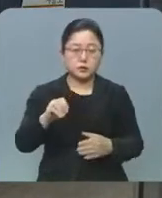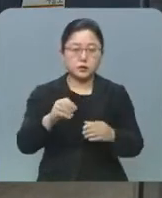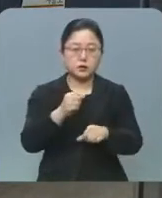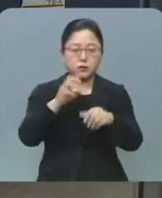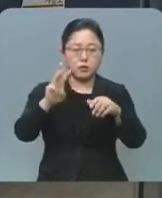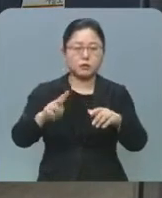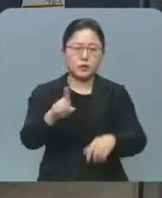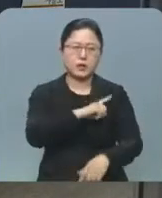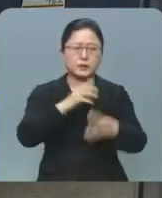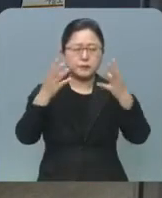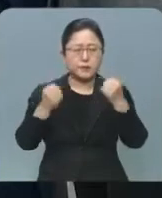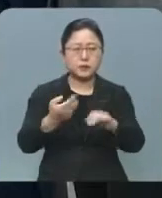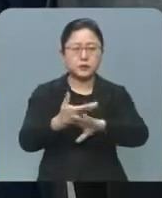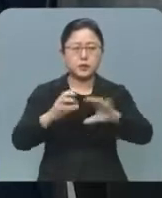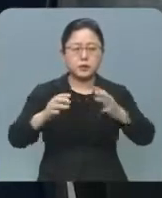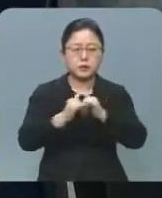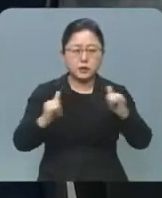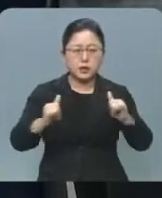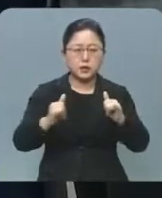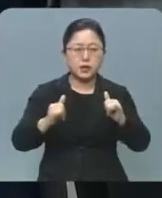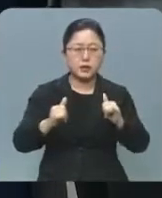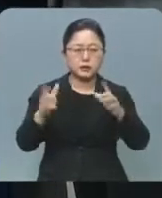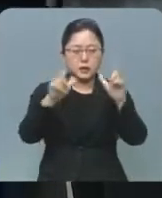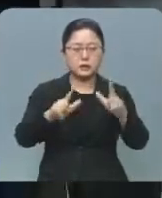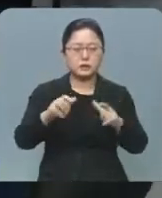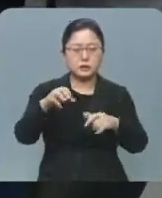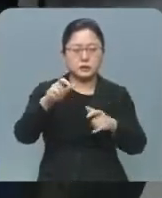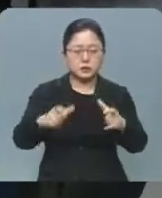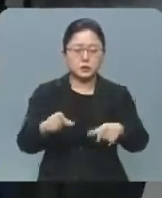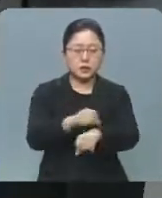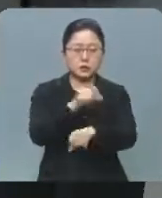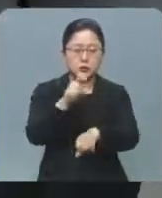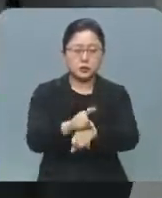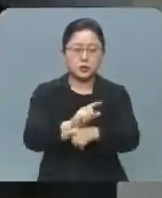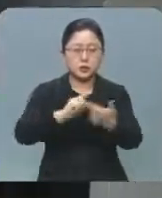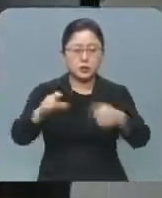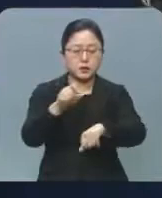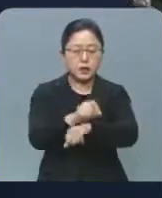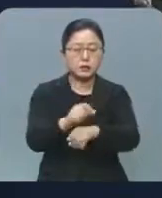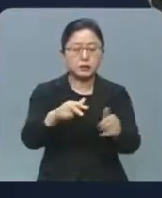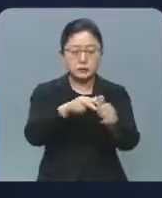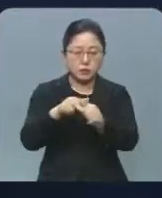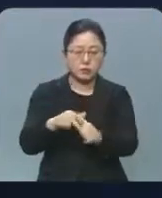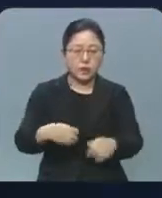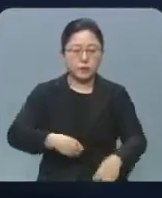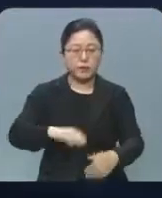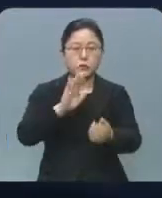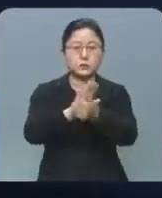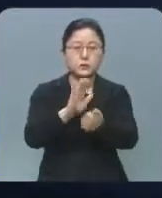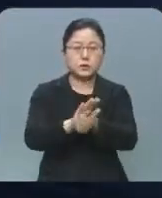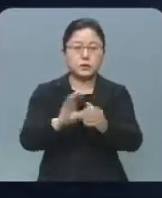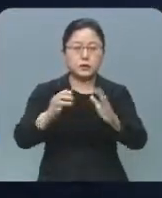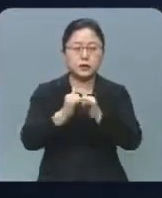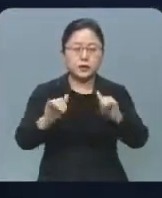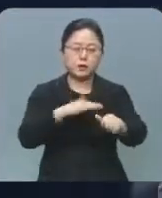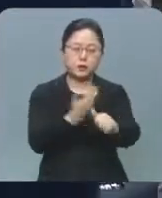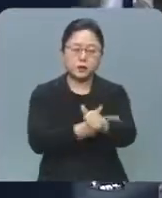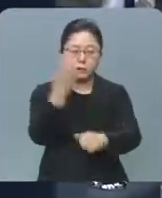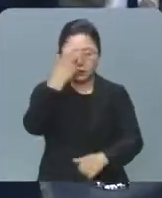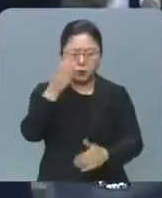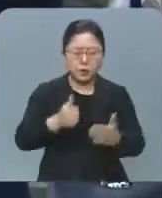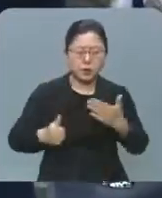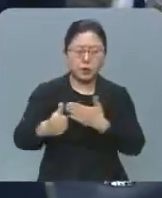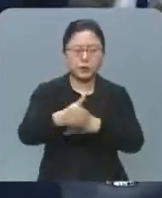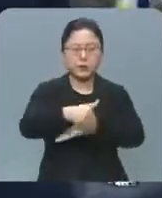광주에서 가장 많은 외국인이 사는 지역 특성을 감안해 각종 행정정보 제공과 복지 지원 그리고 외국인 권익 보호 등에